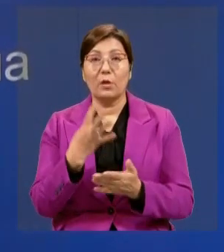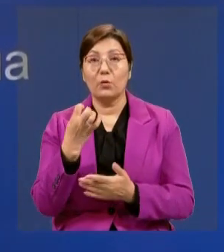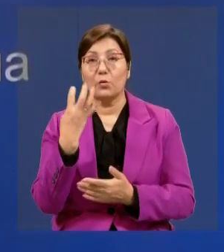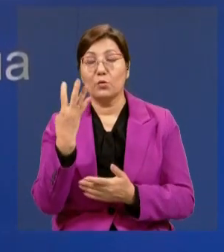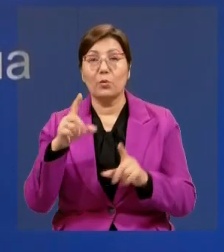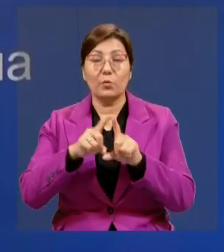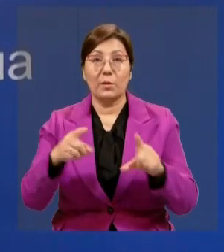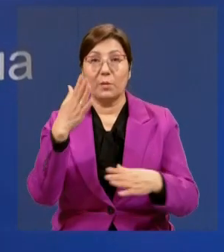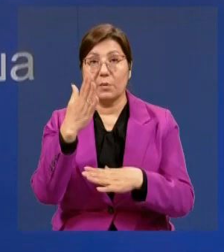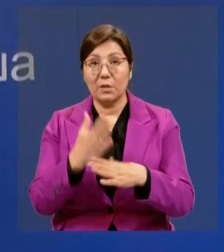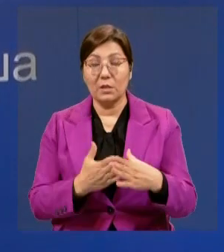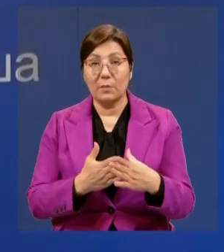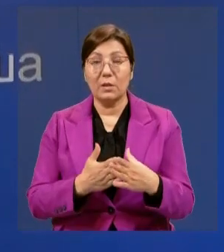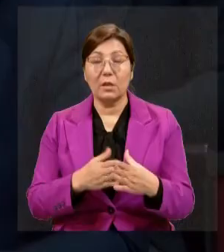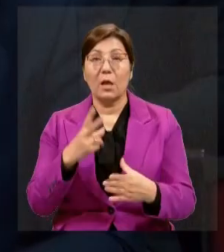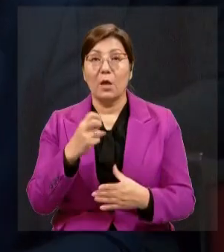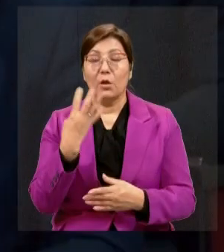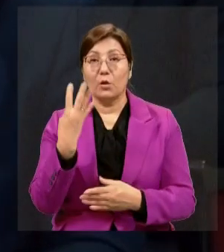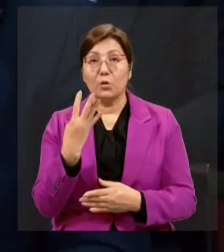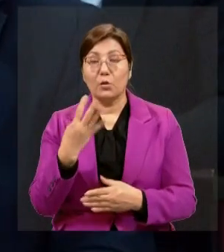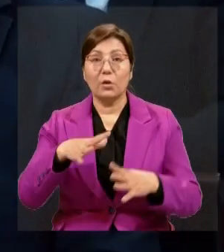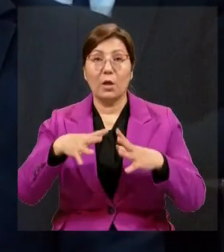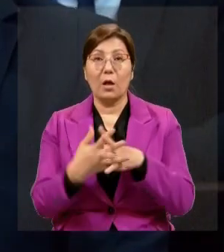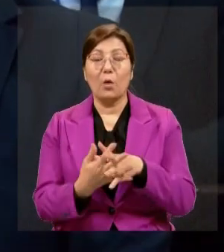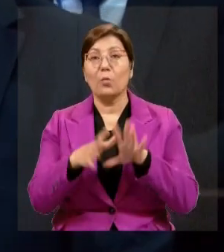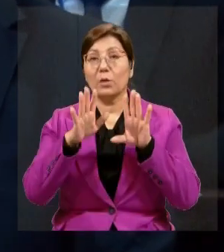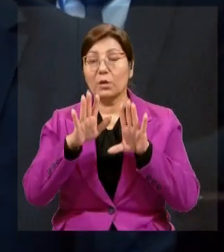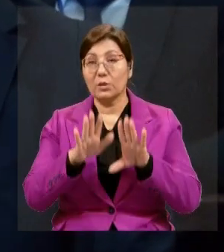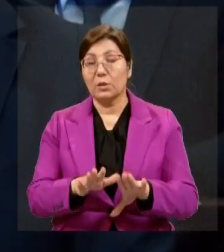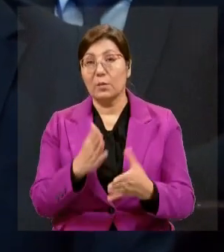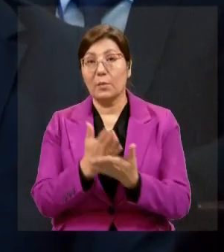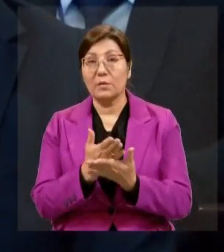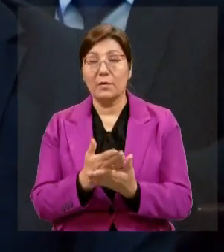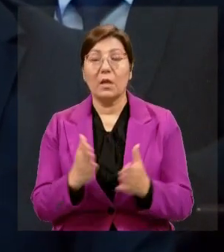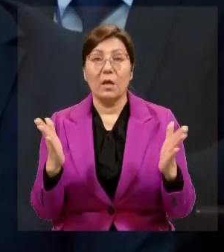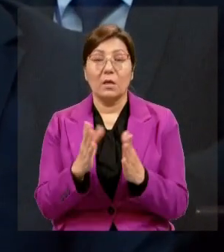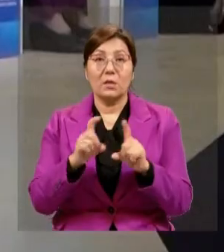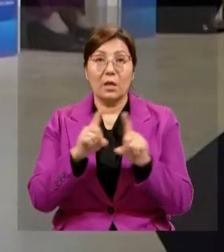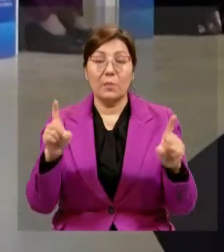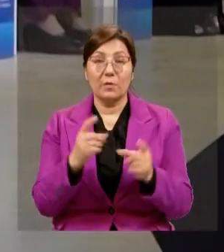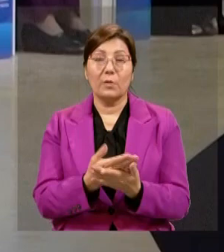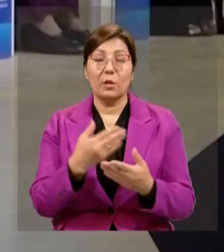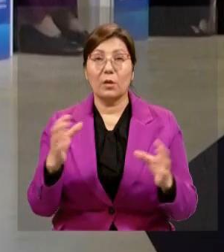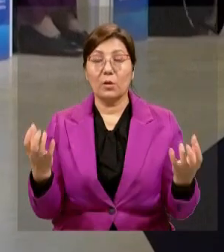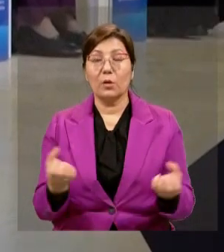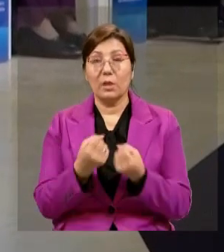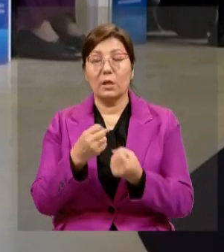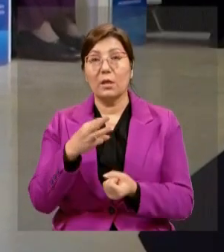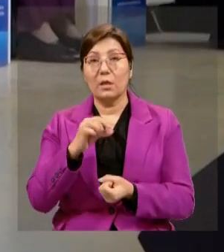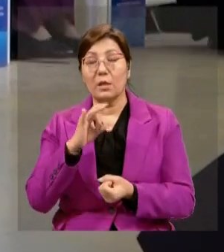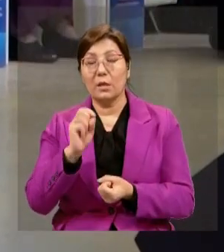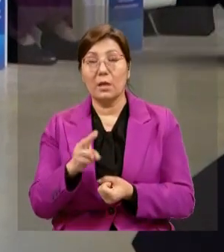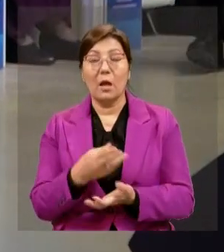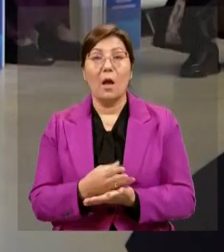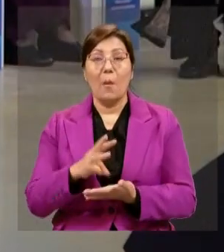404 мектептің жартысынан көбі, яғни 204-і ауылдық жерде орналасқан шағын жинақты мектеп. Оларға тірек және магнитті мектептердің